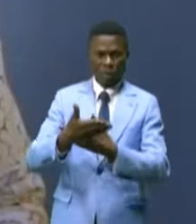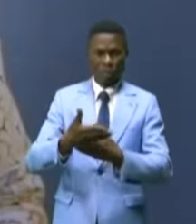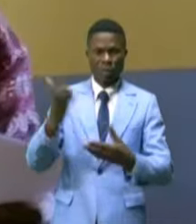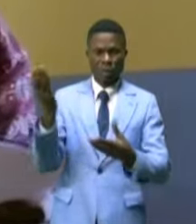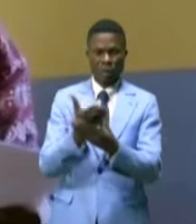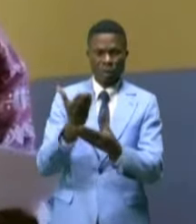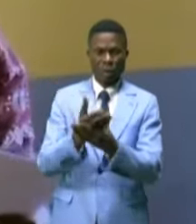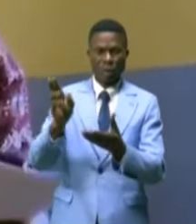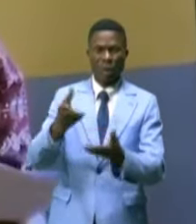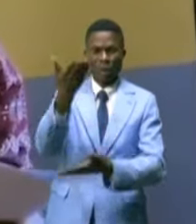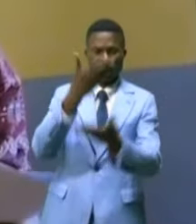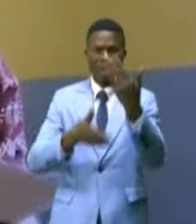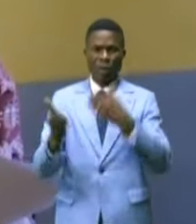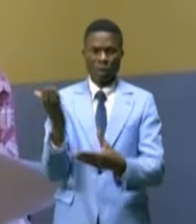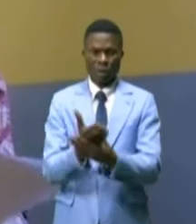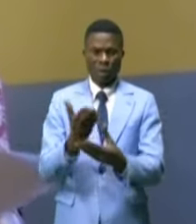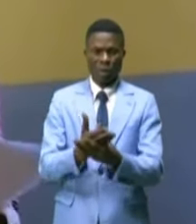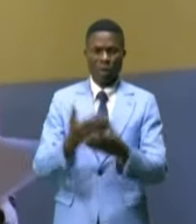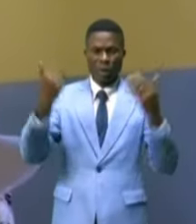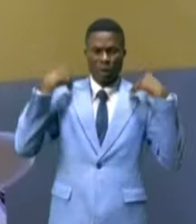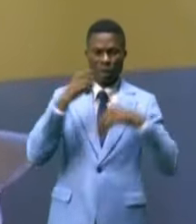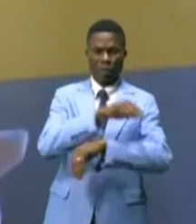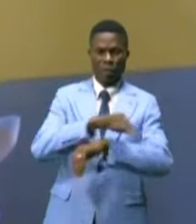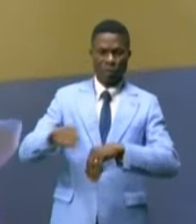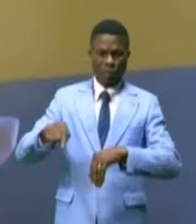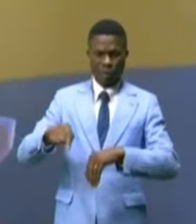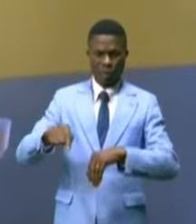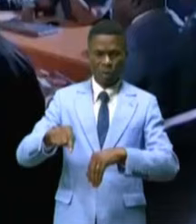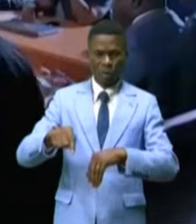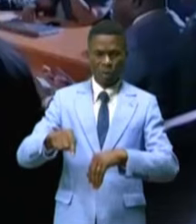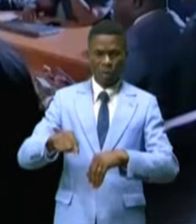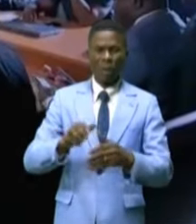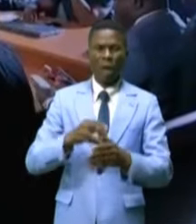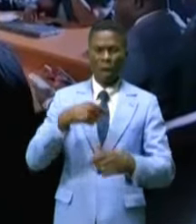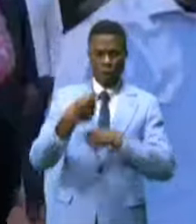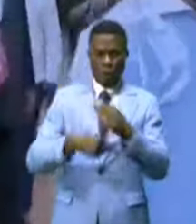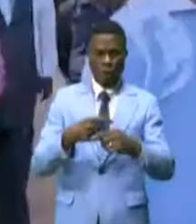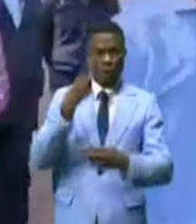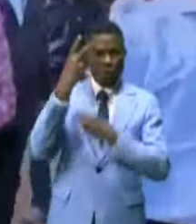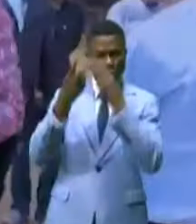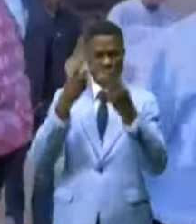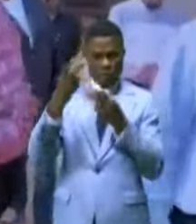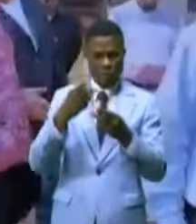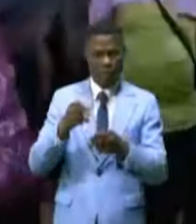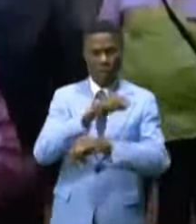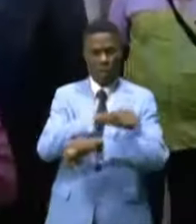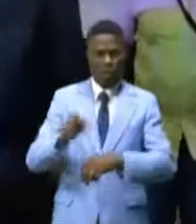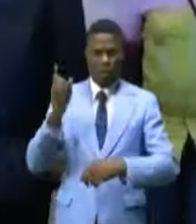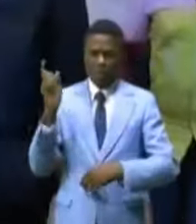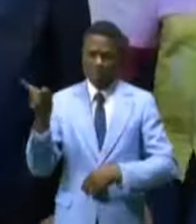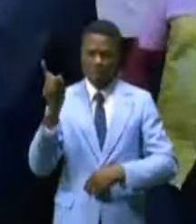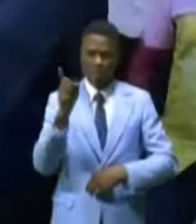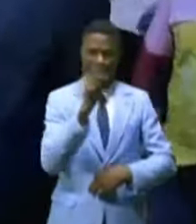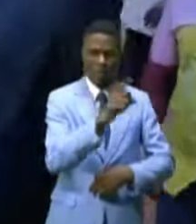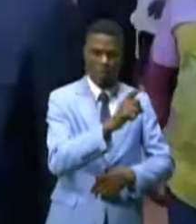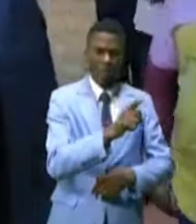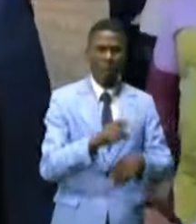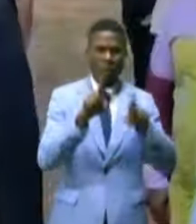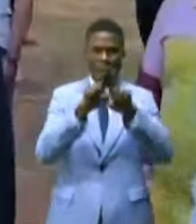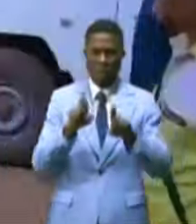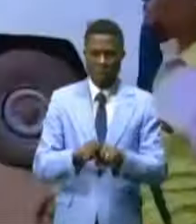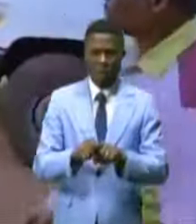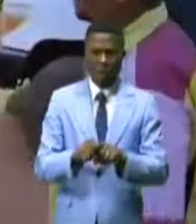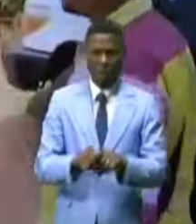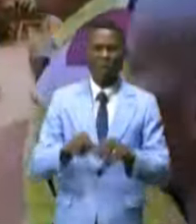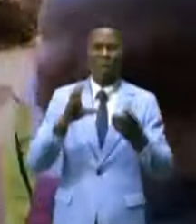verbal de remise aux prises par le chef de bureau des ressources, l'on a procédé à une visite guidée des bureaux et dépendances de la